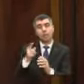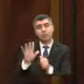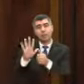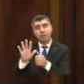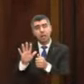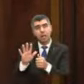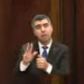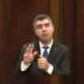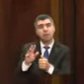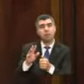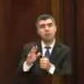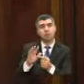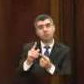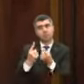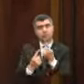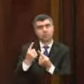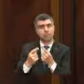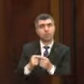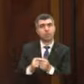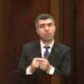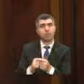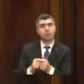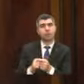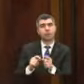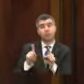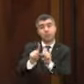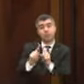3.6 3.5 3.6 3.4 ضيعتوا